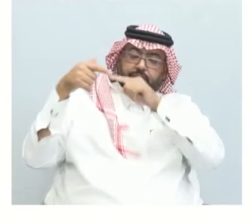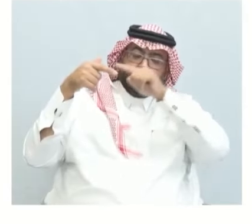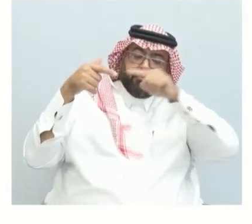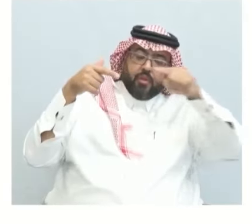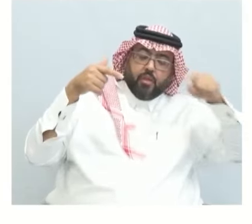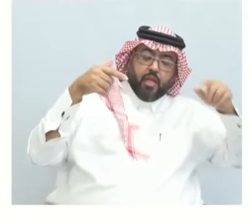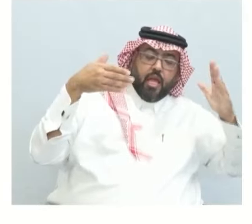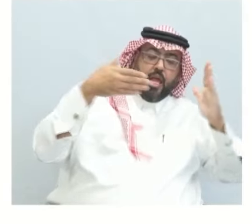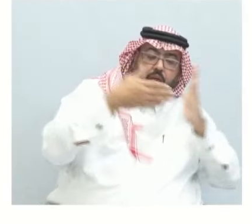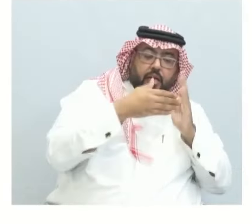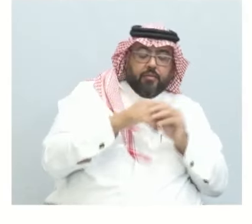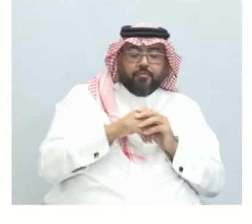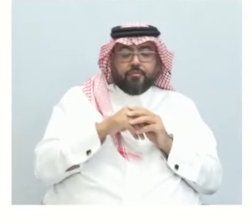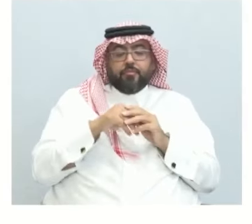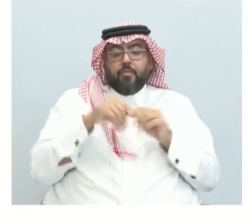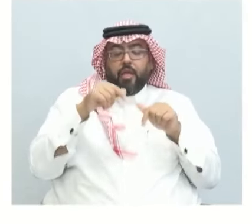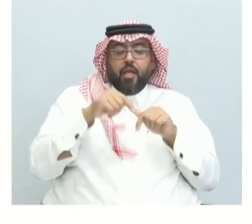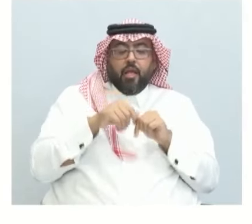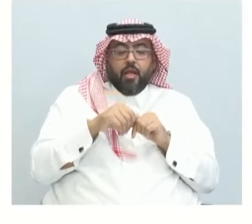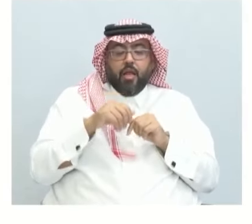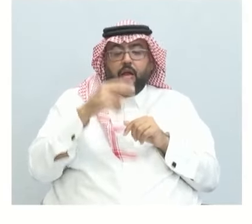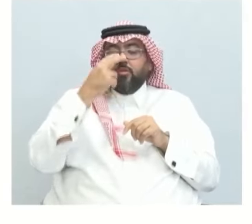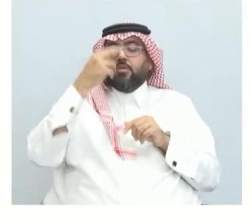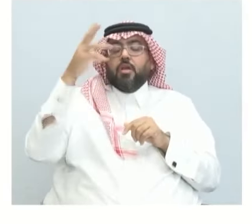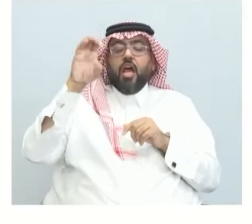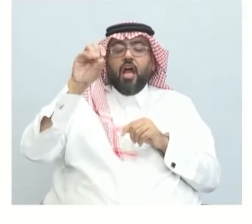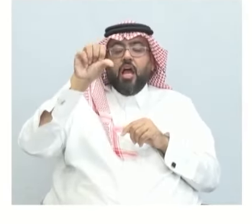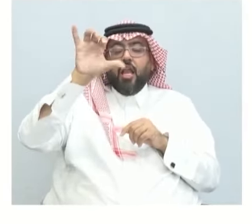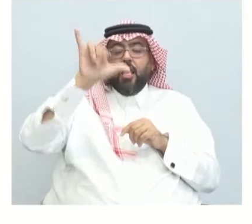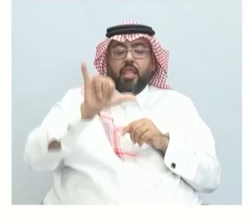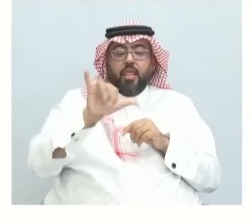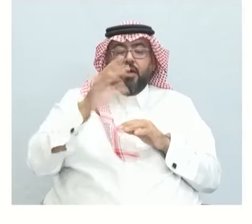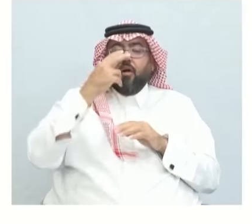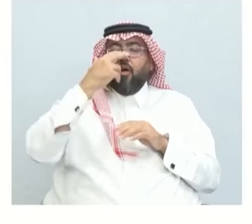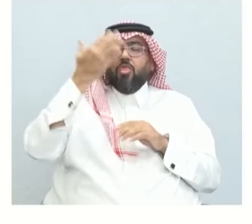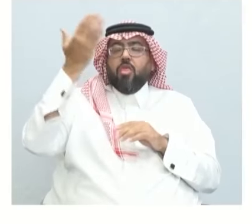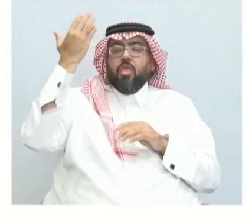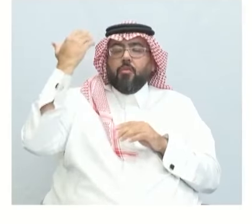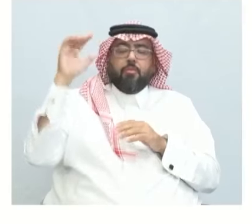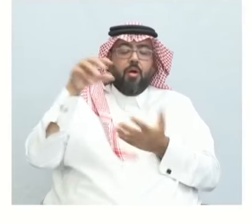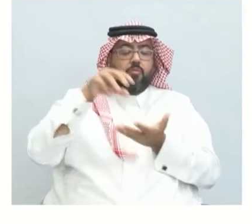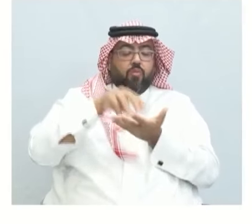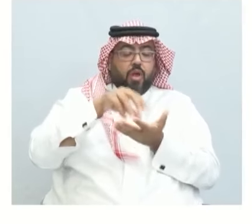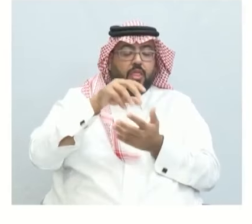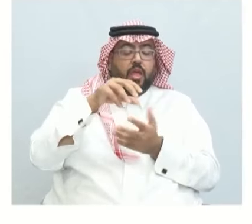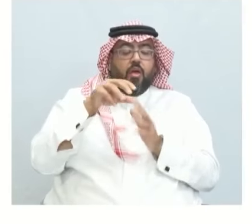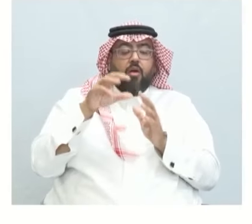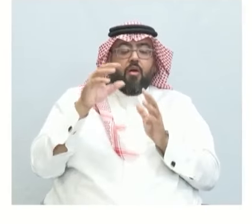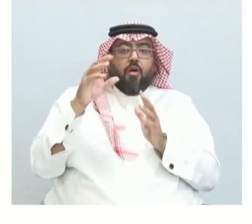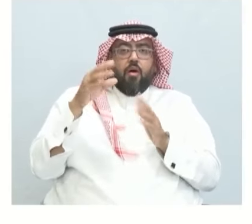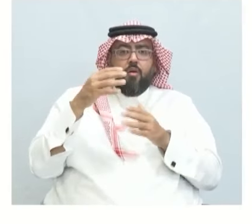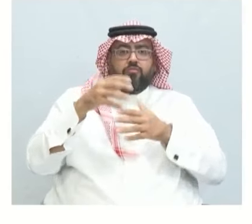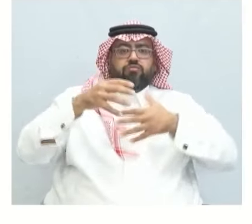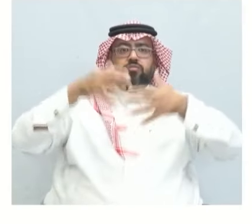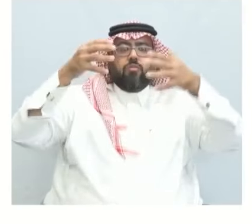موضوع هذه الوحده هو العصر الجاهلي والمقصود بالعصر الجاهلي هي تلك المرحله التي نضج فيها الادب